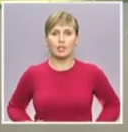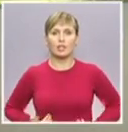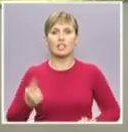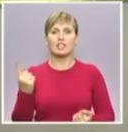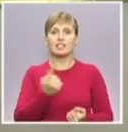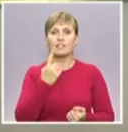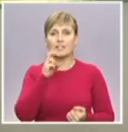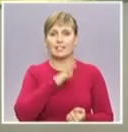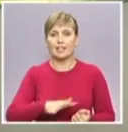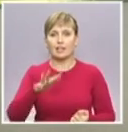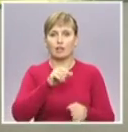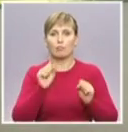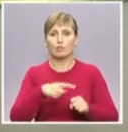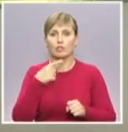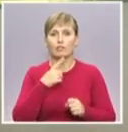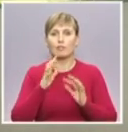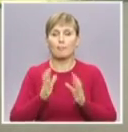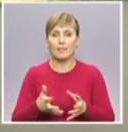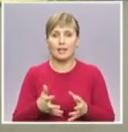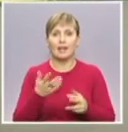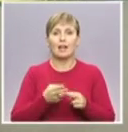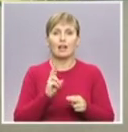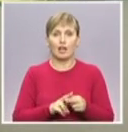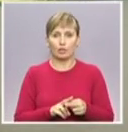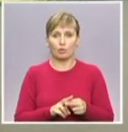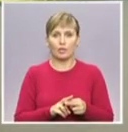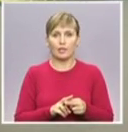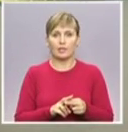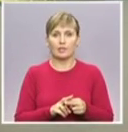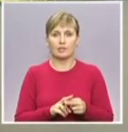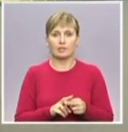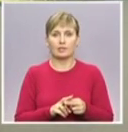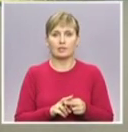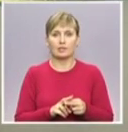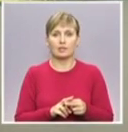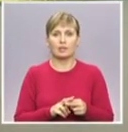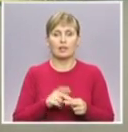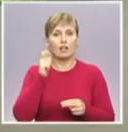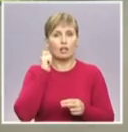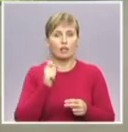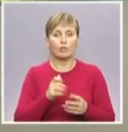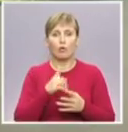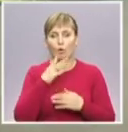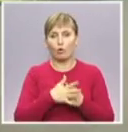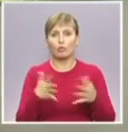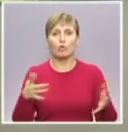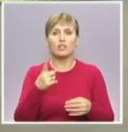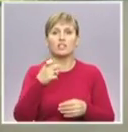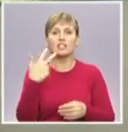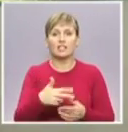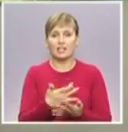Единственная страна, можно говорить, в мире, которая имеет около более 130